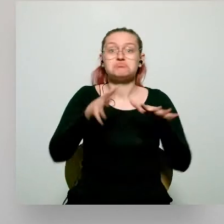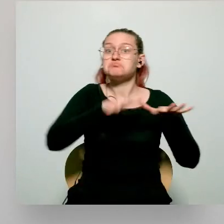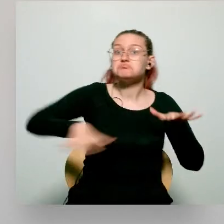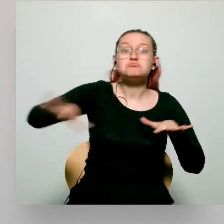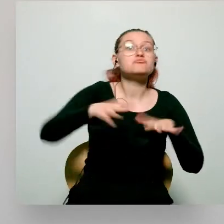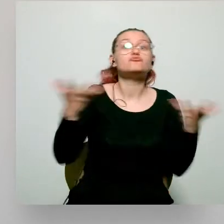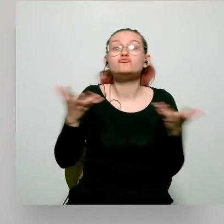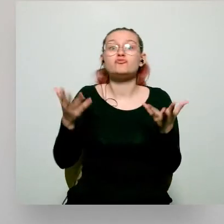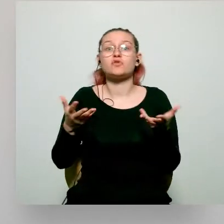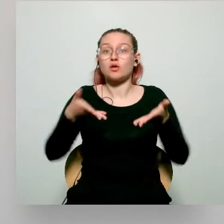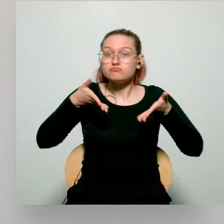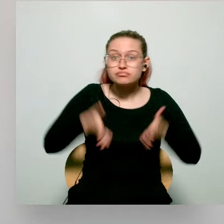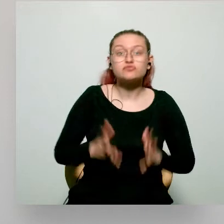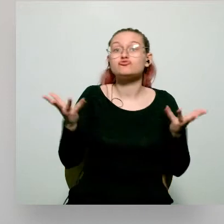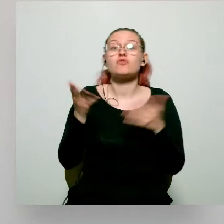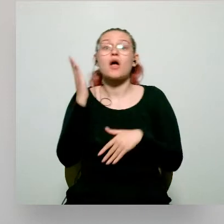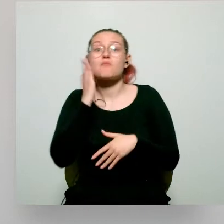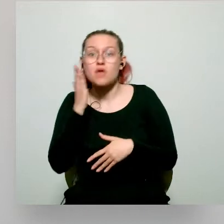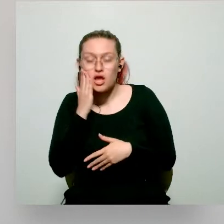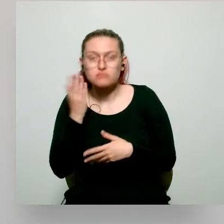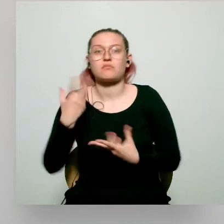gdzie mieszka.